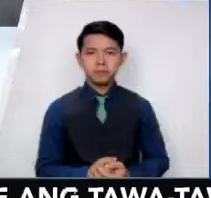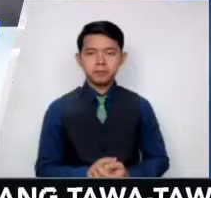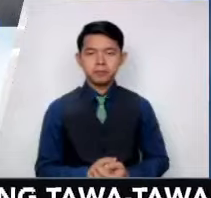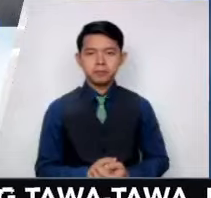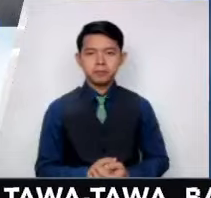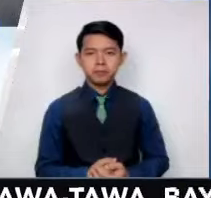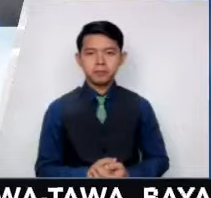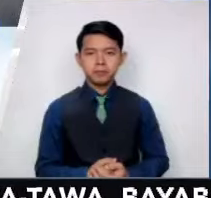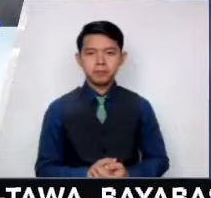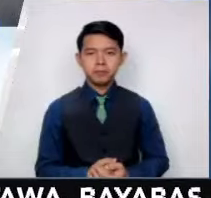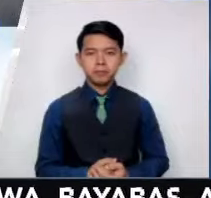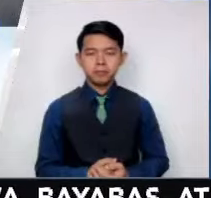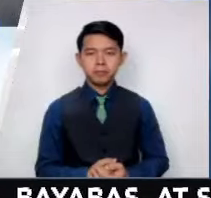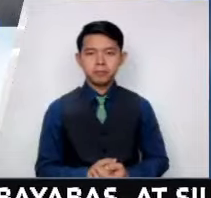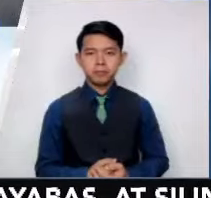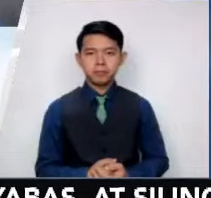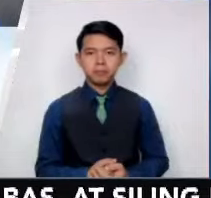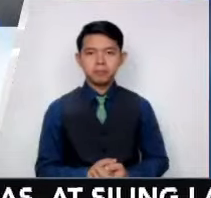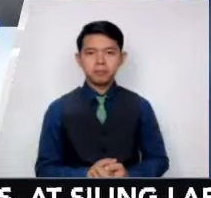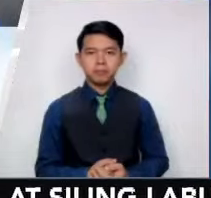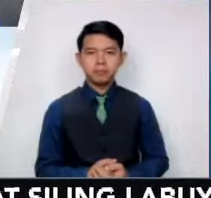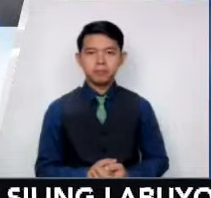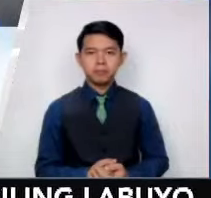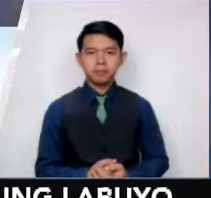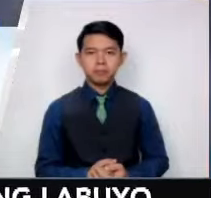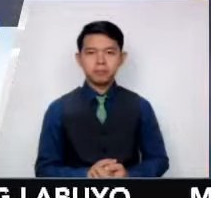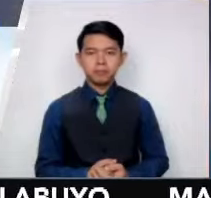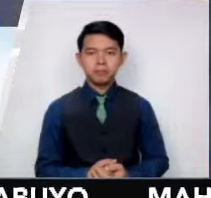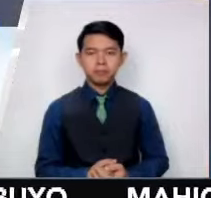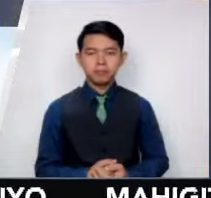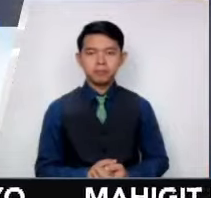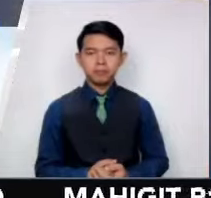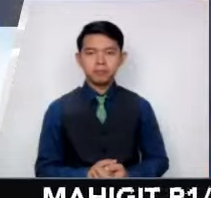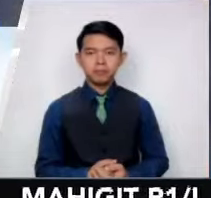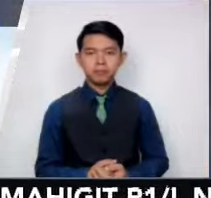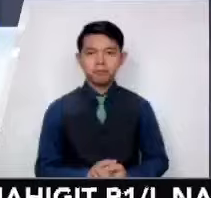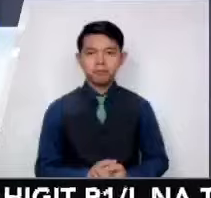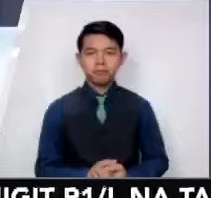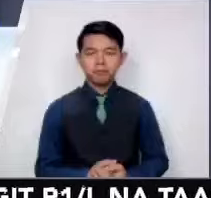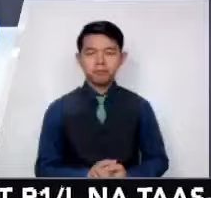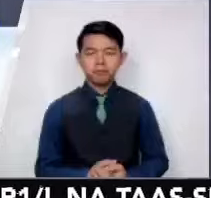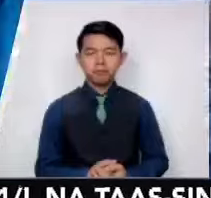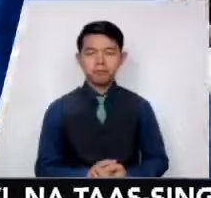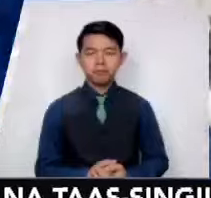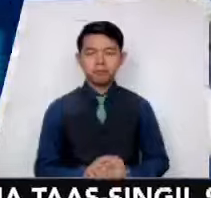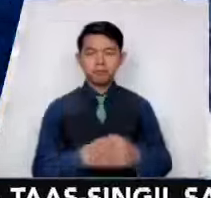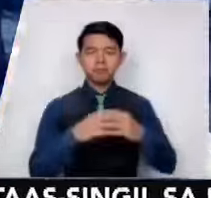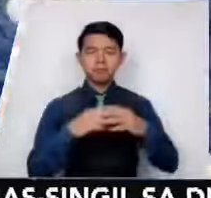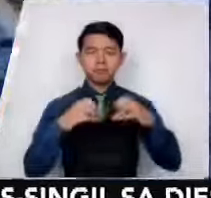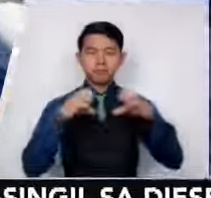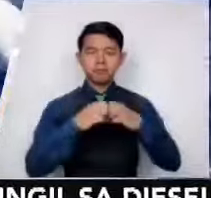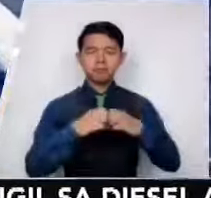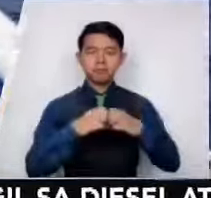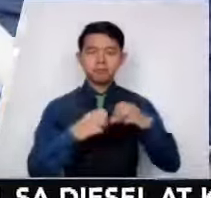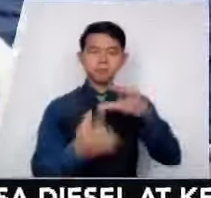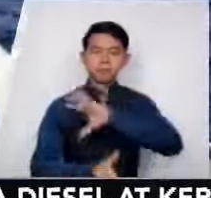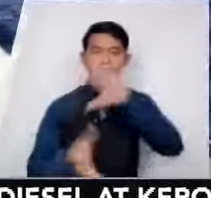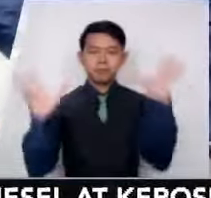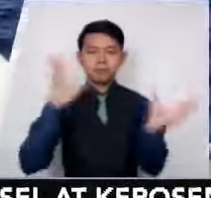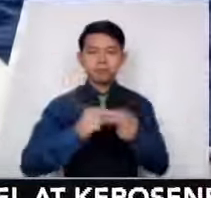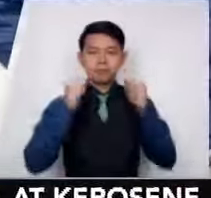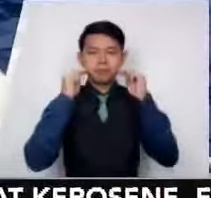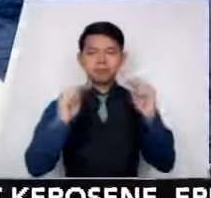magpro sa sa mga Chinese coast guard vessels ito ang unang balita Joseph Morong para sa GMA integrated